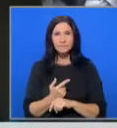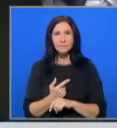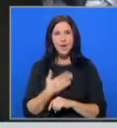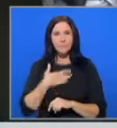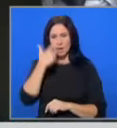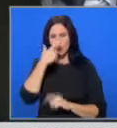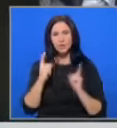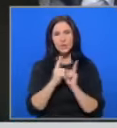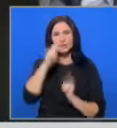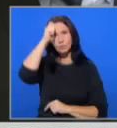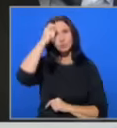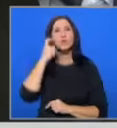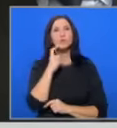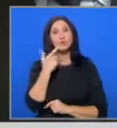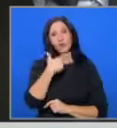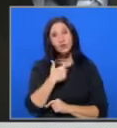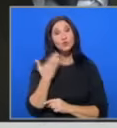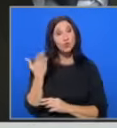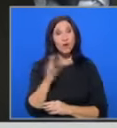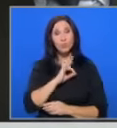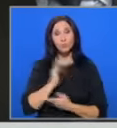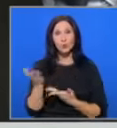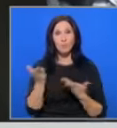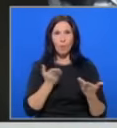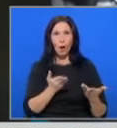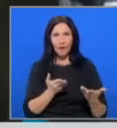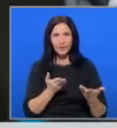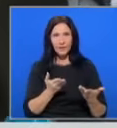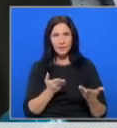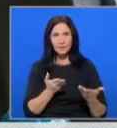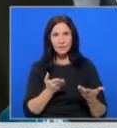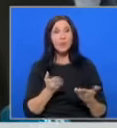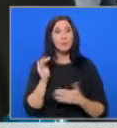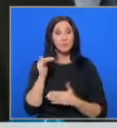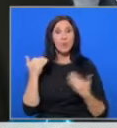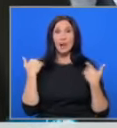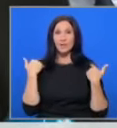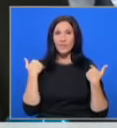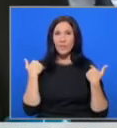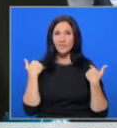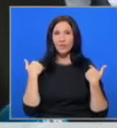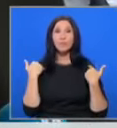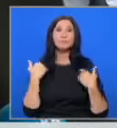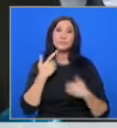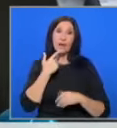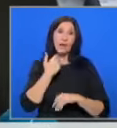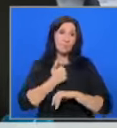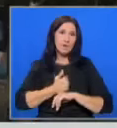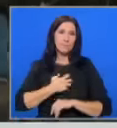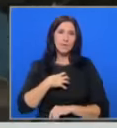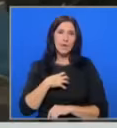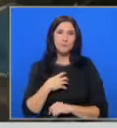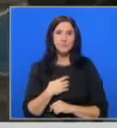Имах лична среща с господин Борисов и лично от него получих поканата да бъда кандидатът на кмет на